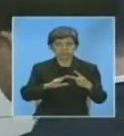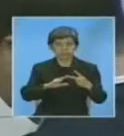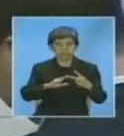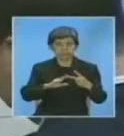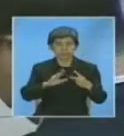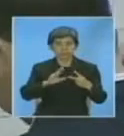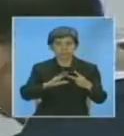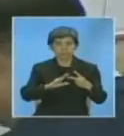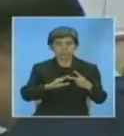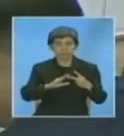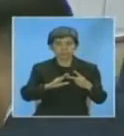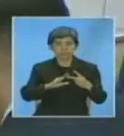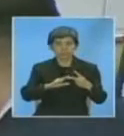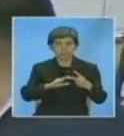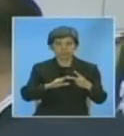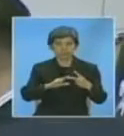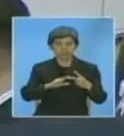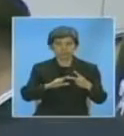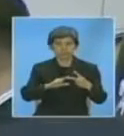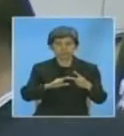สุรชัย